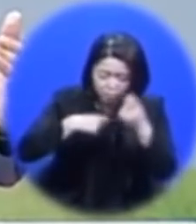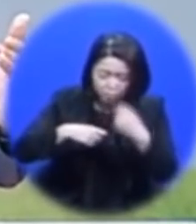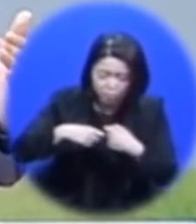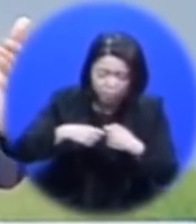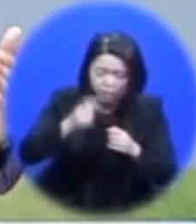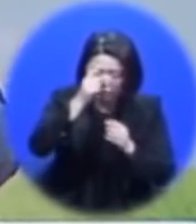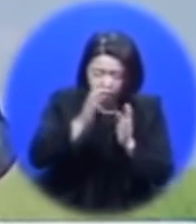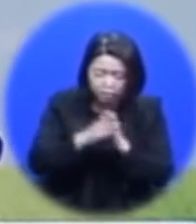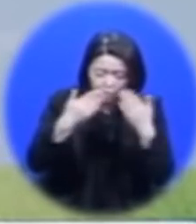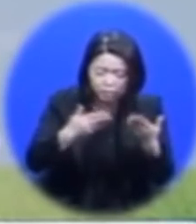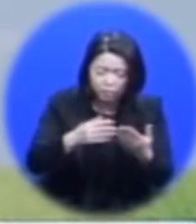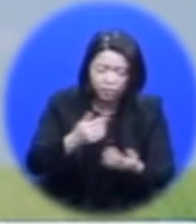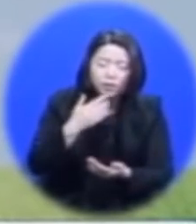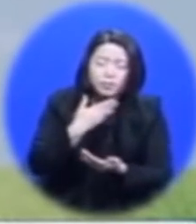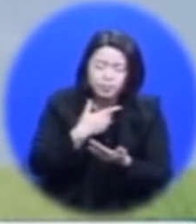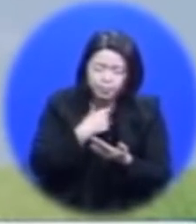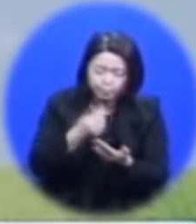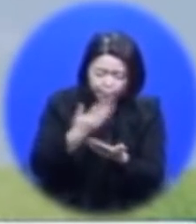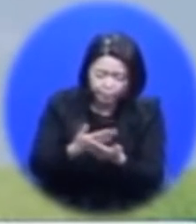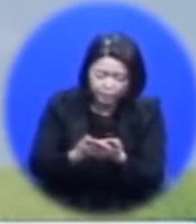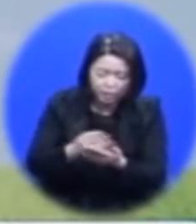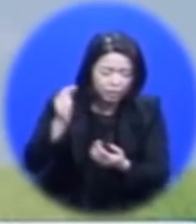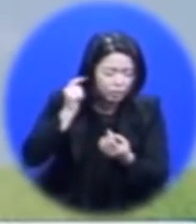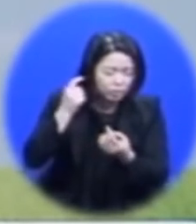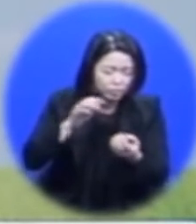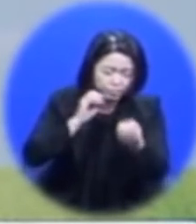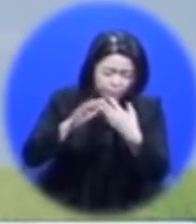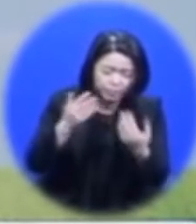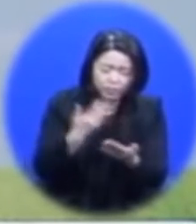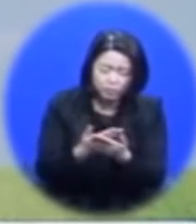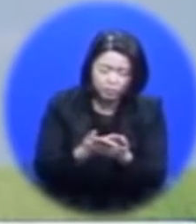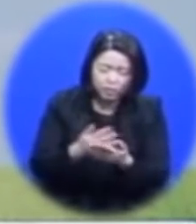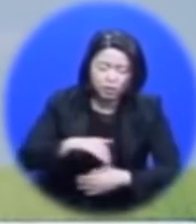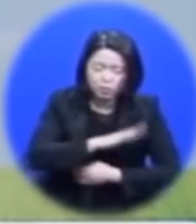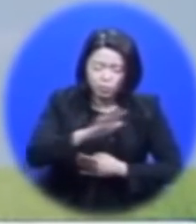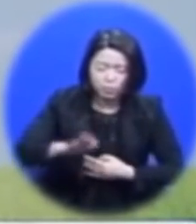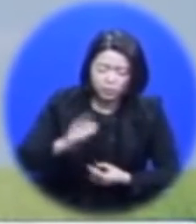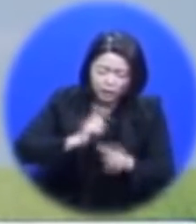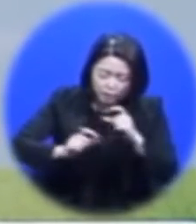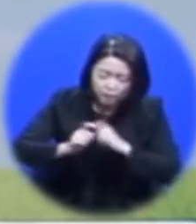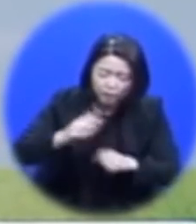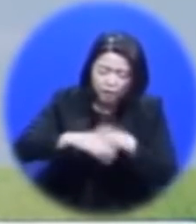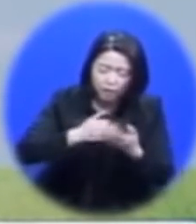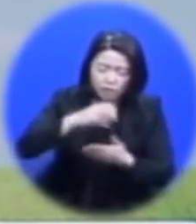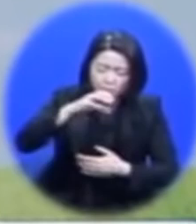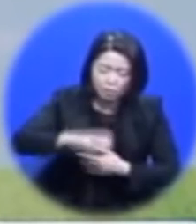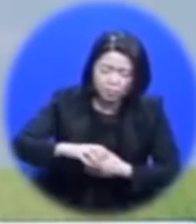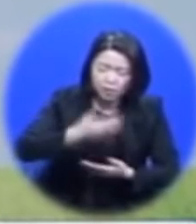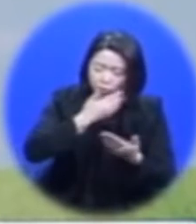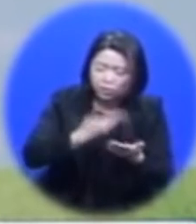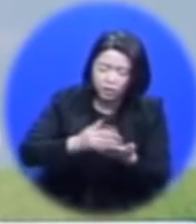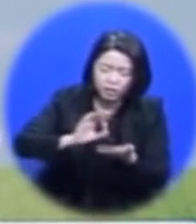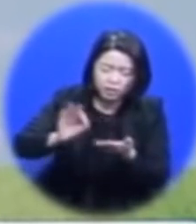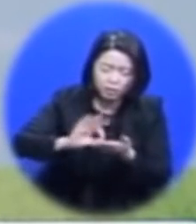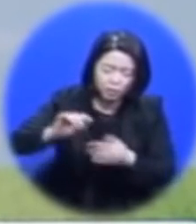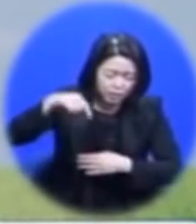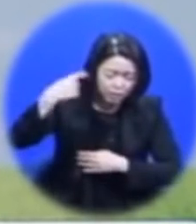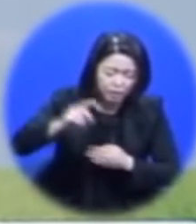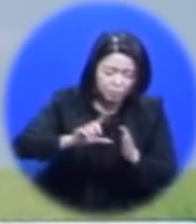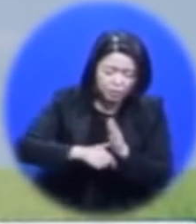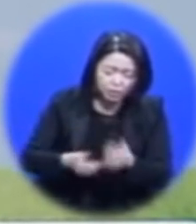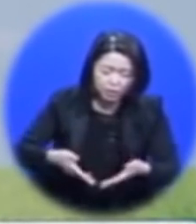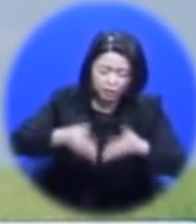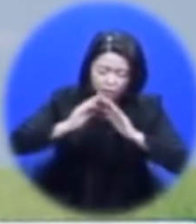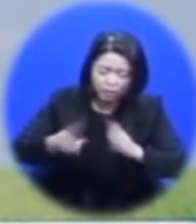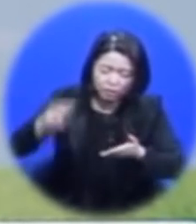성도들의 간구를 들어주시고 저희들보다도 더 하나님 앞에 귀하게 쓰임받는 우리의 다음 세대들이 일어나게